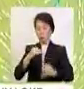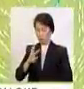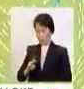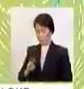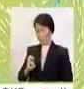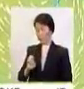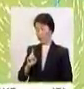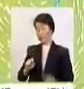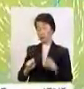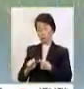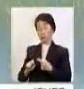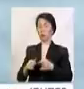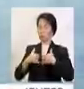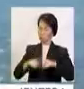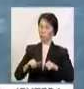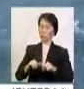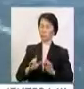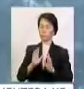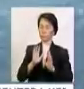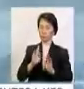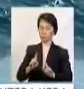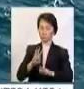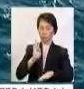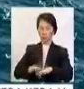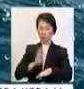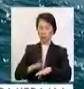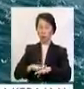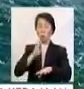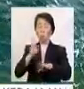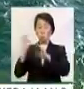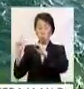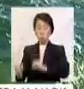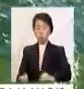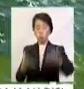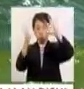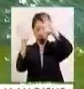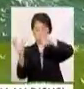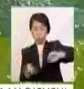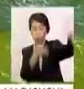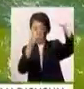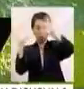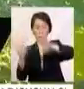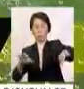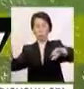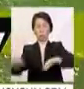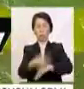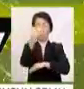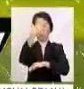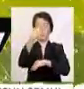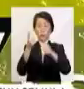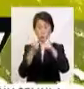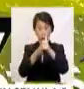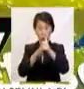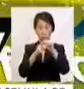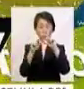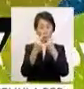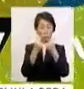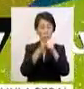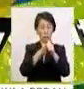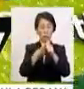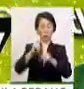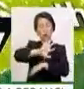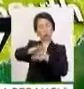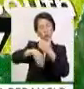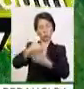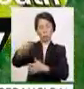Meteorologi Malaysia masih lagi mengekalkan amaran angin kencang dan juga laut bergelora kategori pertama untuk kesemua